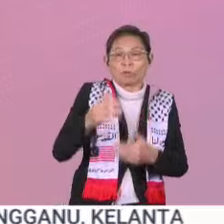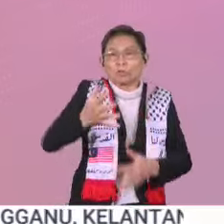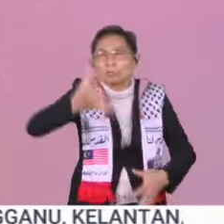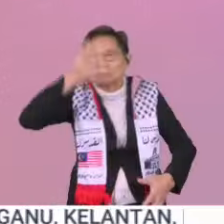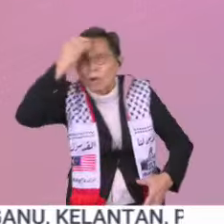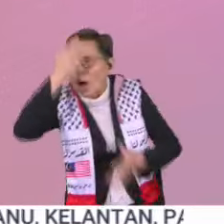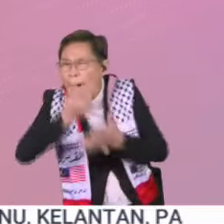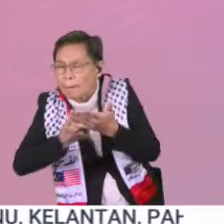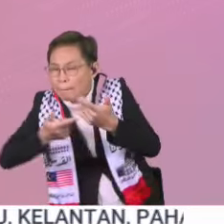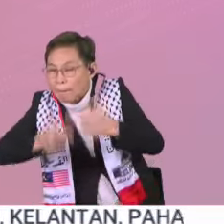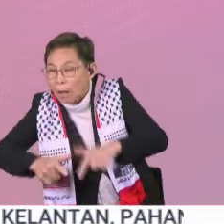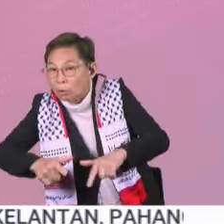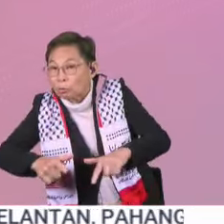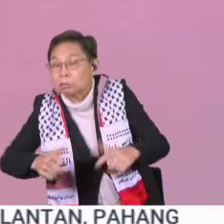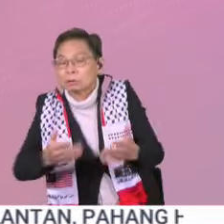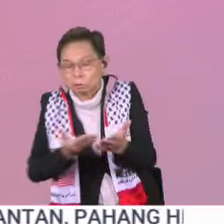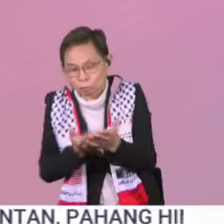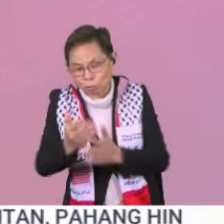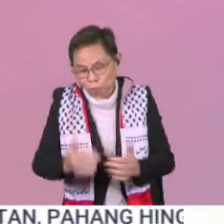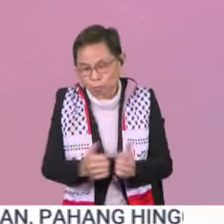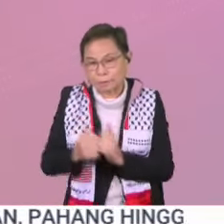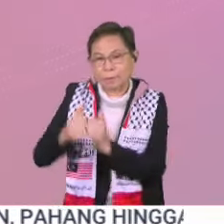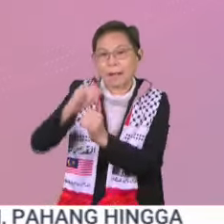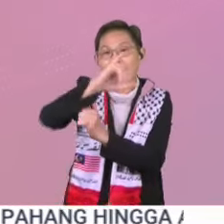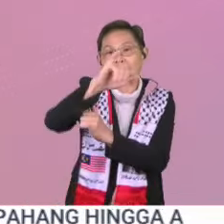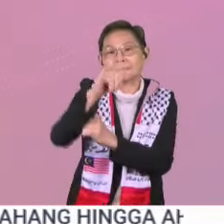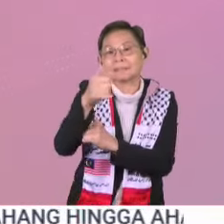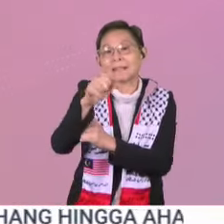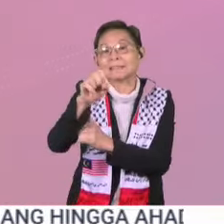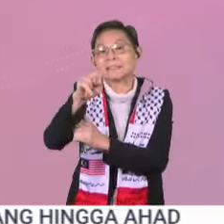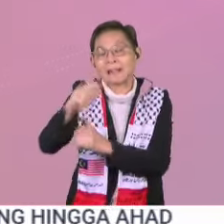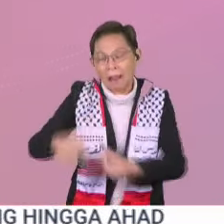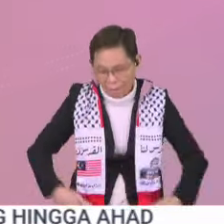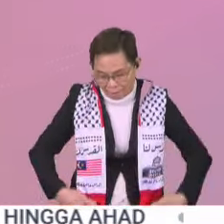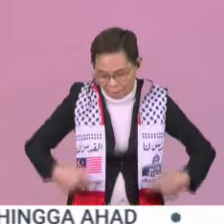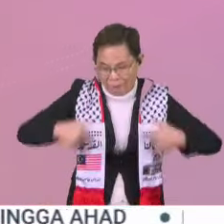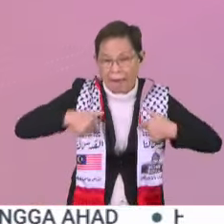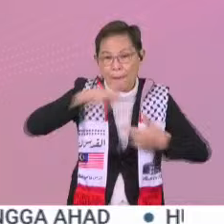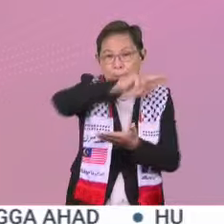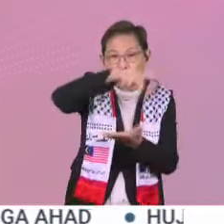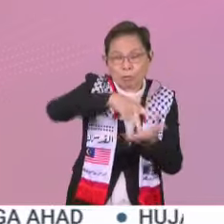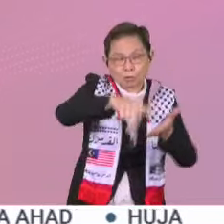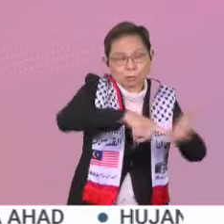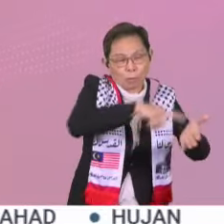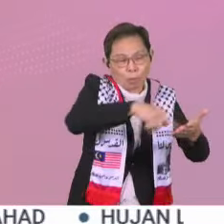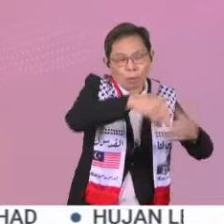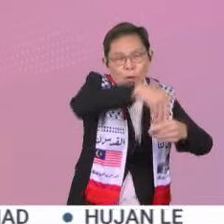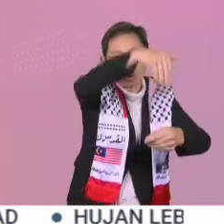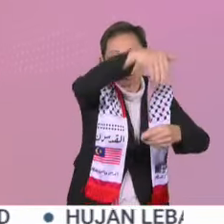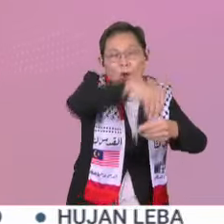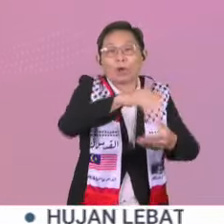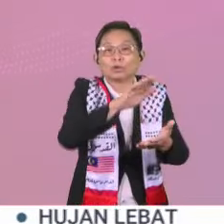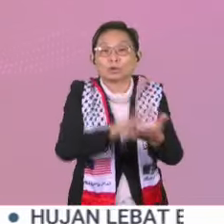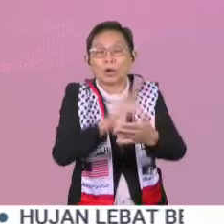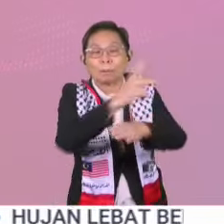mendapatkan perkembangan semasa di Kemaman, terus sahaja bersama Jasmine Faisal Muda langsung dari Pusat Mengundi Sekolah Kebangsaan Sri